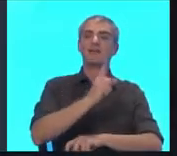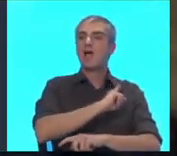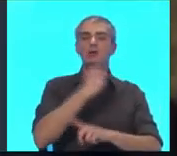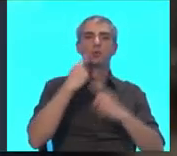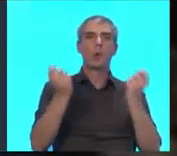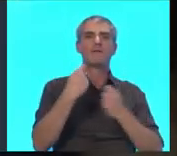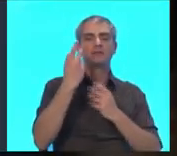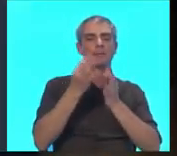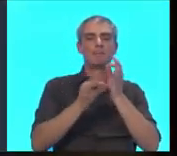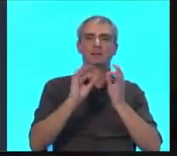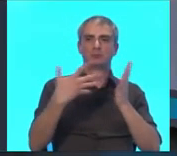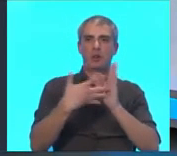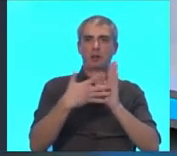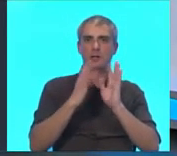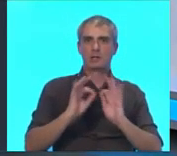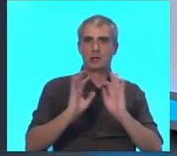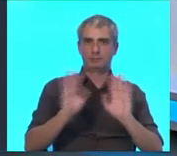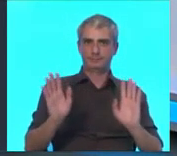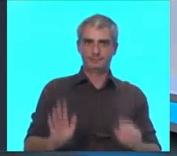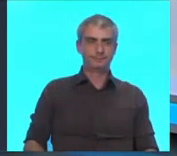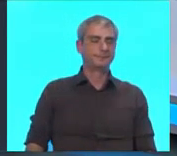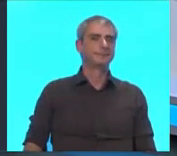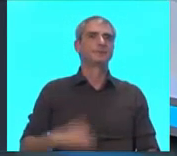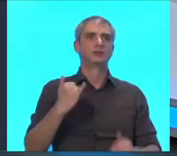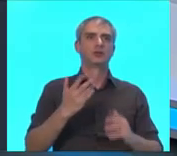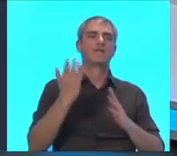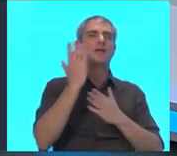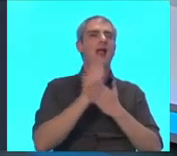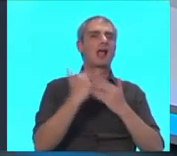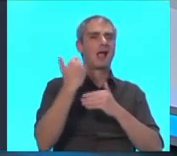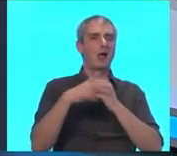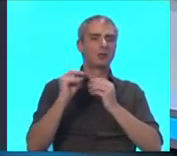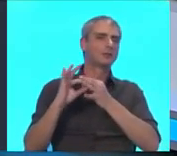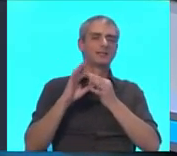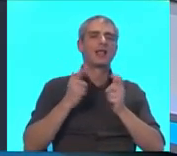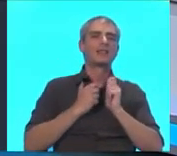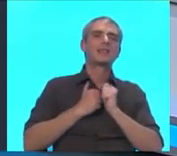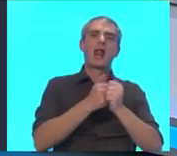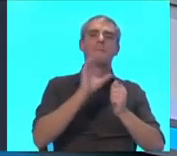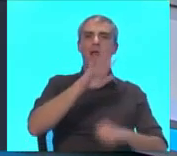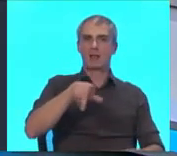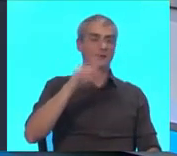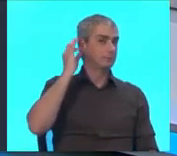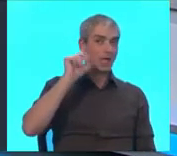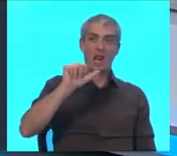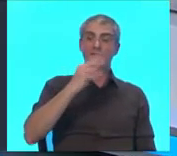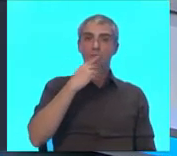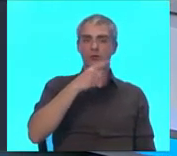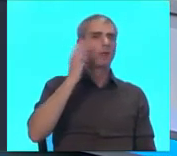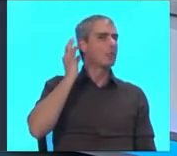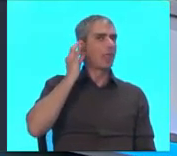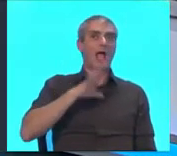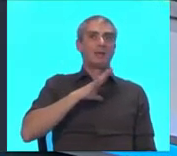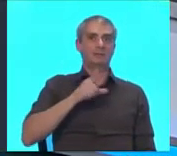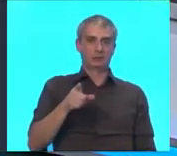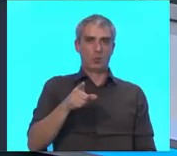פרטים מהחקירה. ועכשיו לפרק האחרון בסדרה נלחמים על הילדים. א' מירושלים מוגדרת נערה בסיכון ורשויות